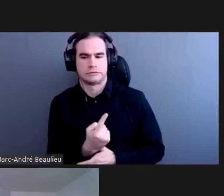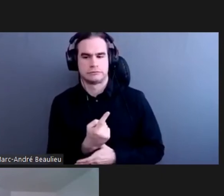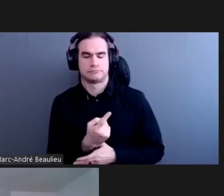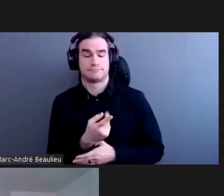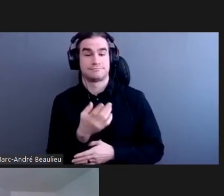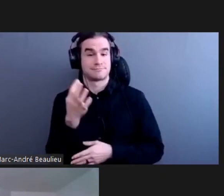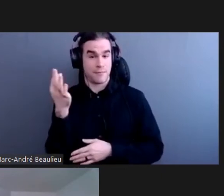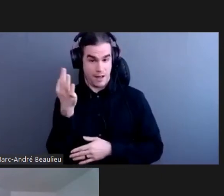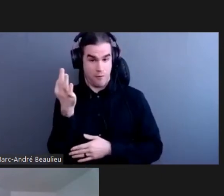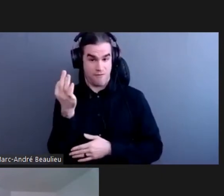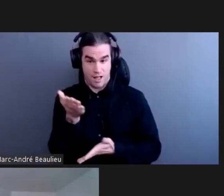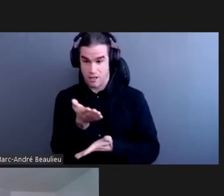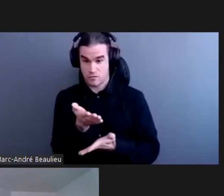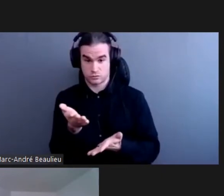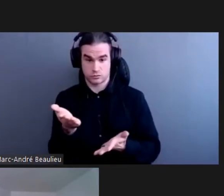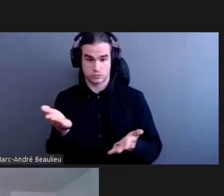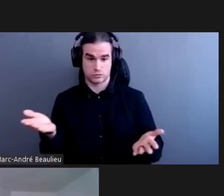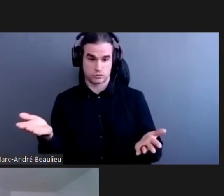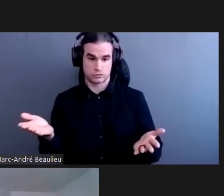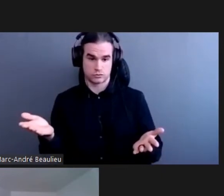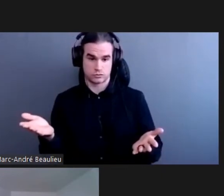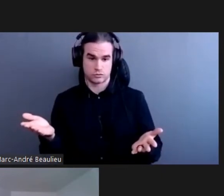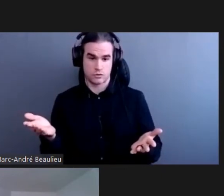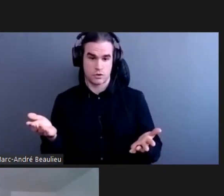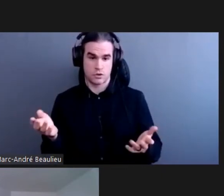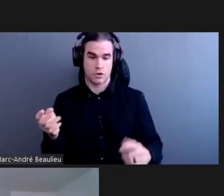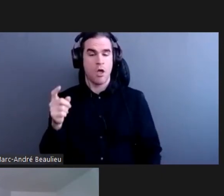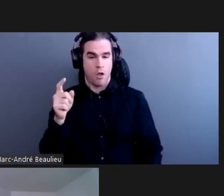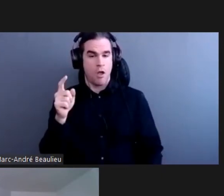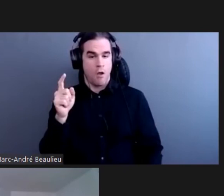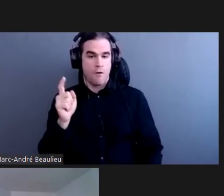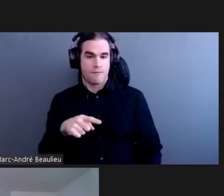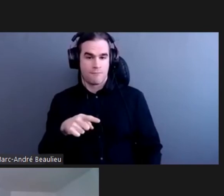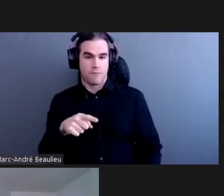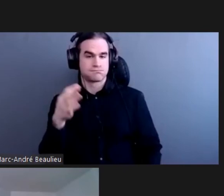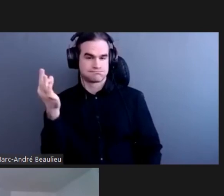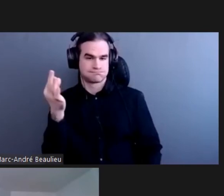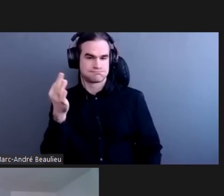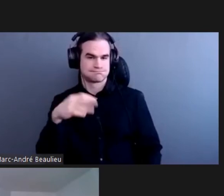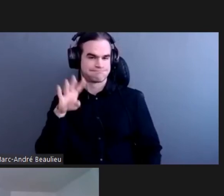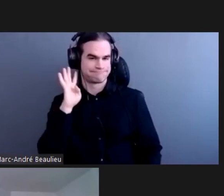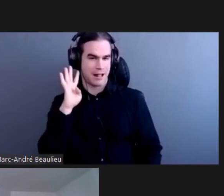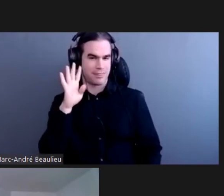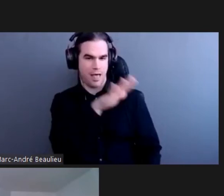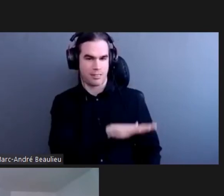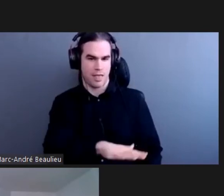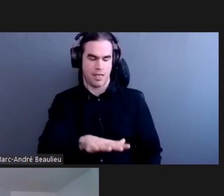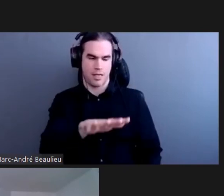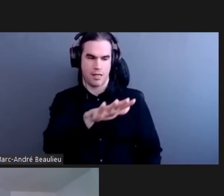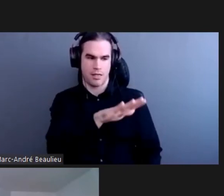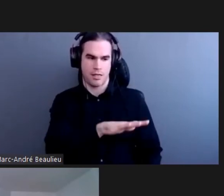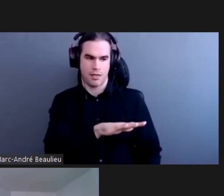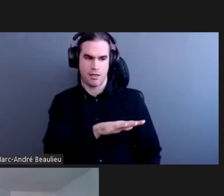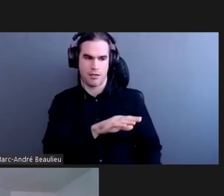cette conférence-là devrait être donnée aux entendants parce que ça donne